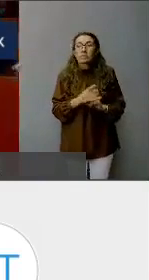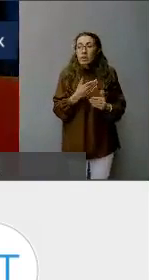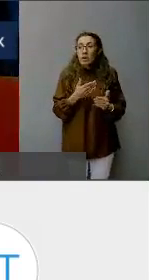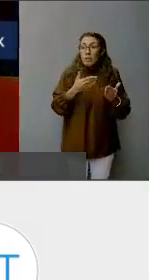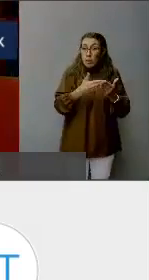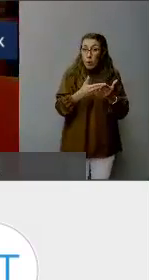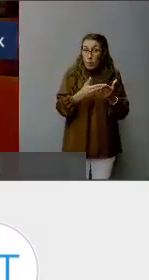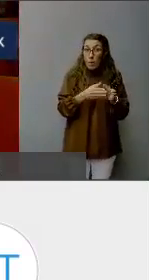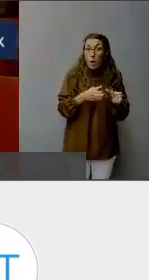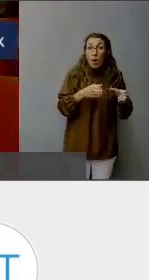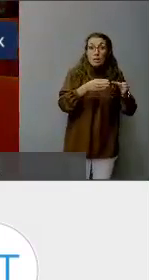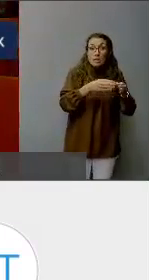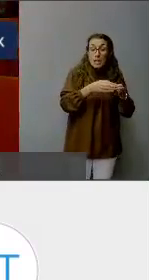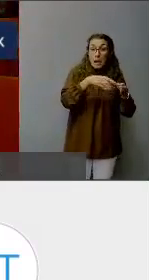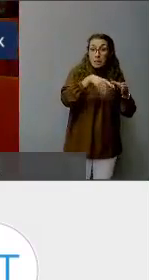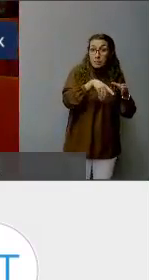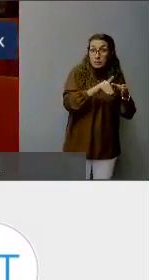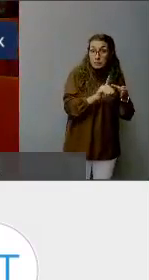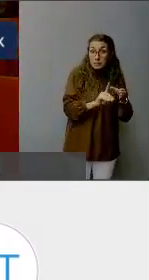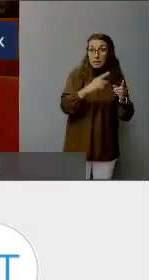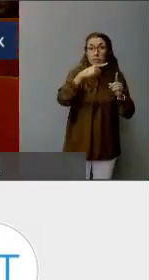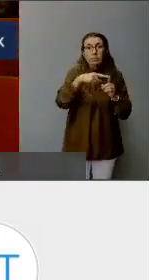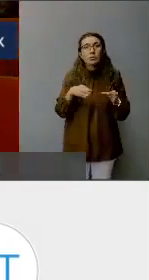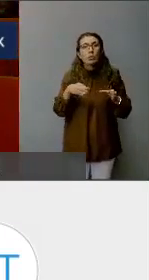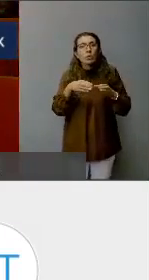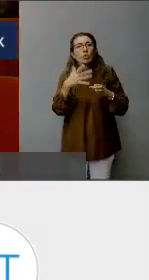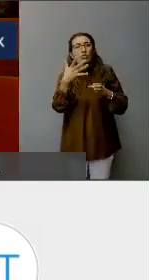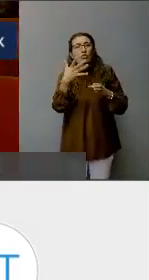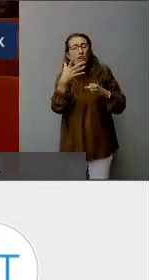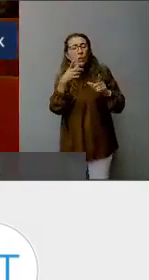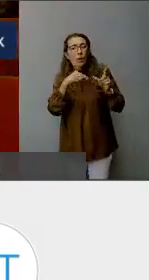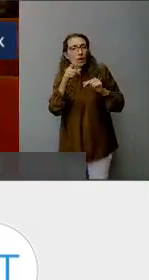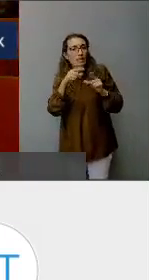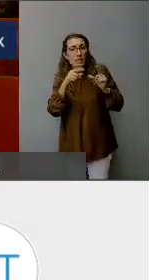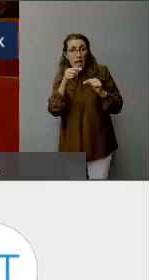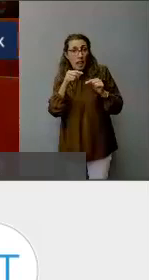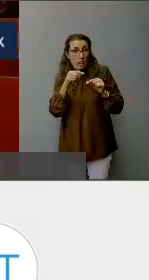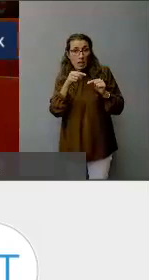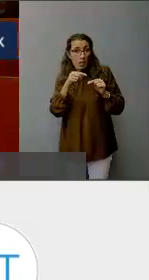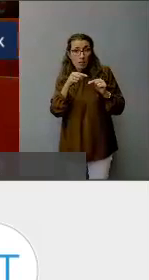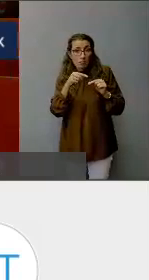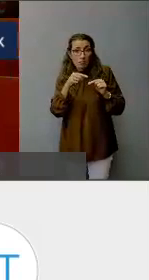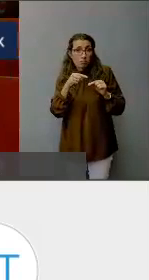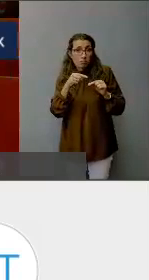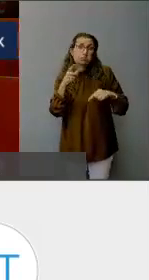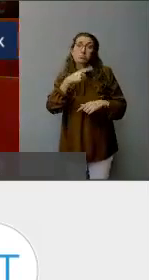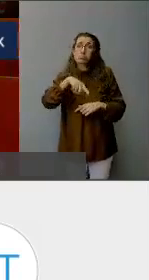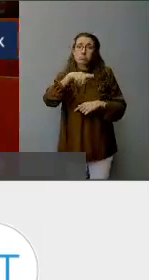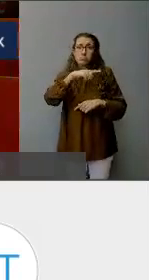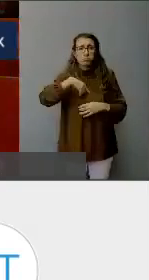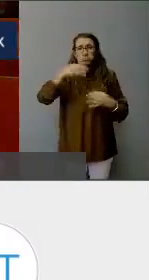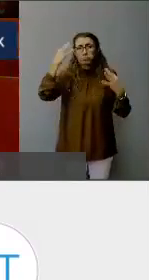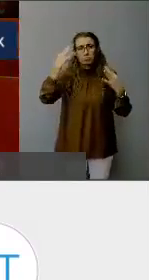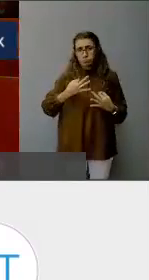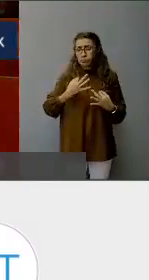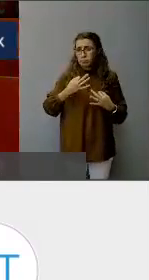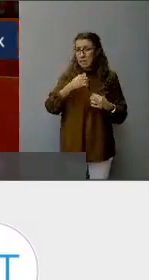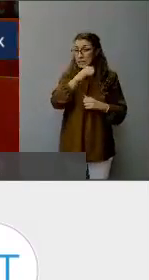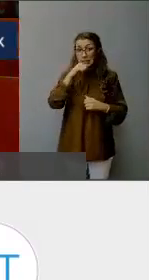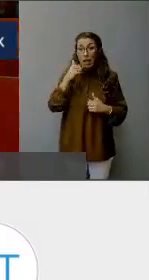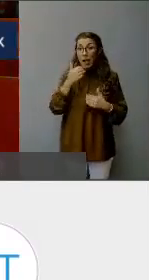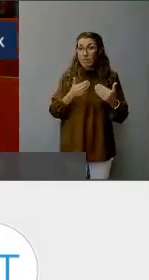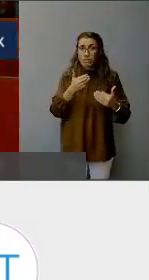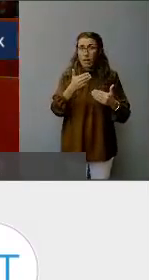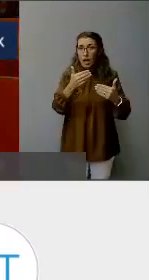sia quella proposte 5 stelle e riteniamo sia giusto e doveroso andare in fondo a questa pratica che mi sembra sia stata